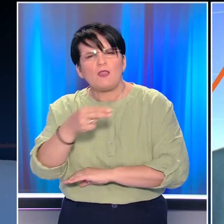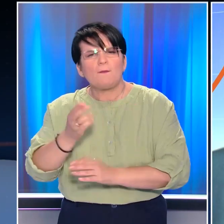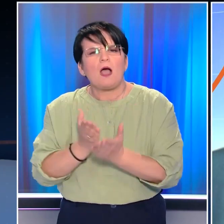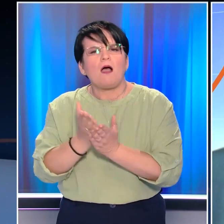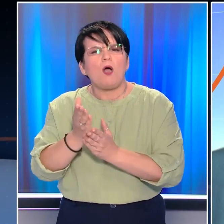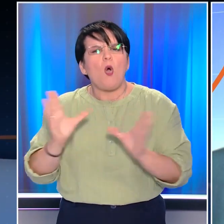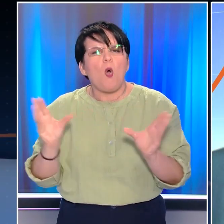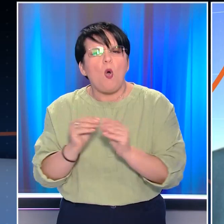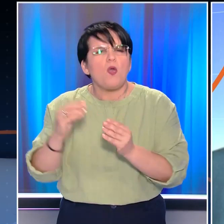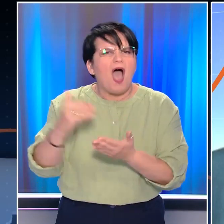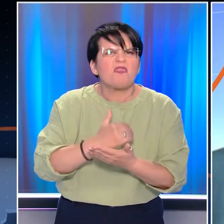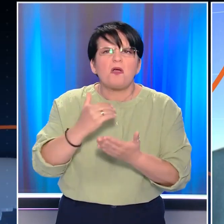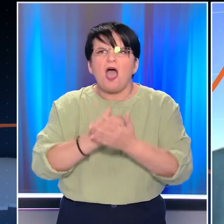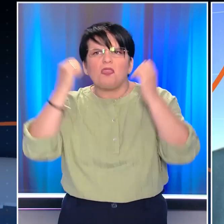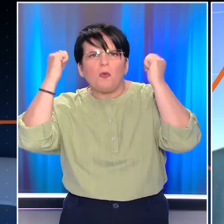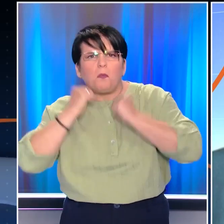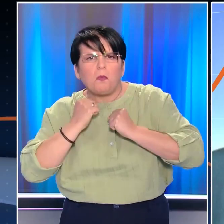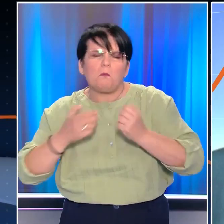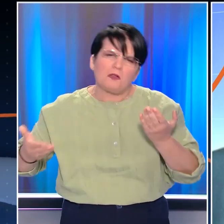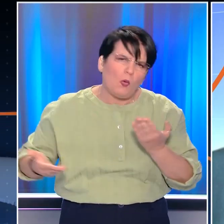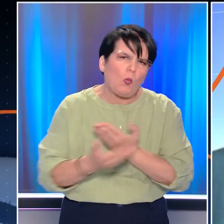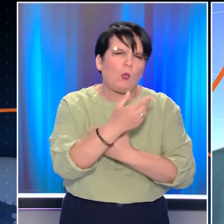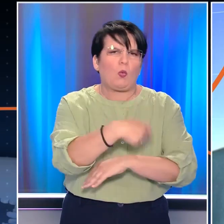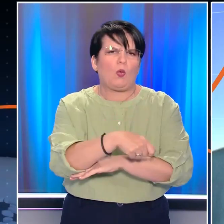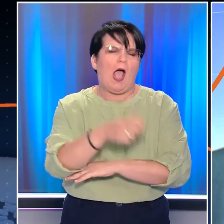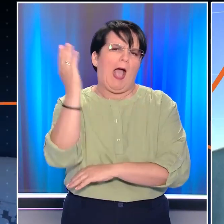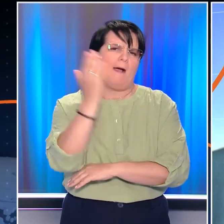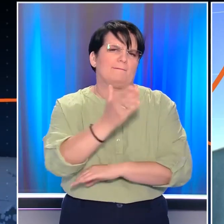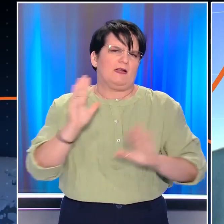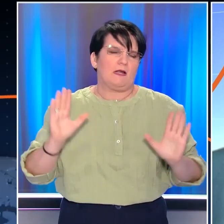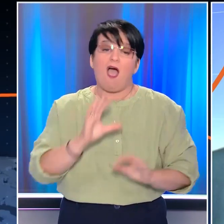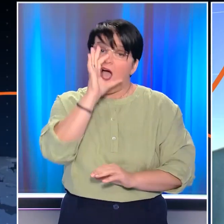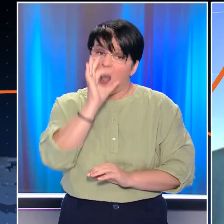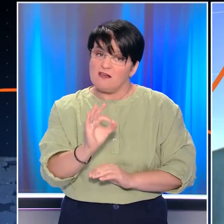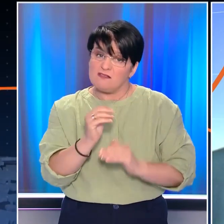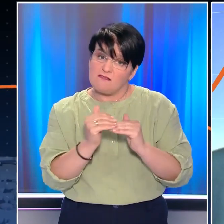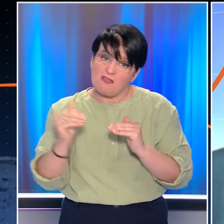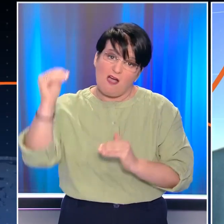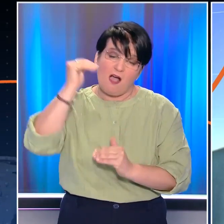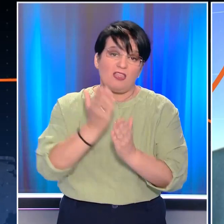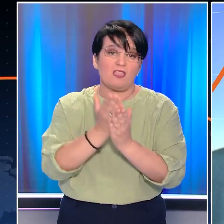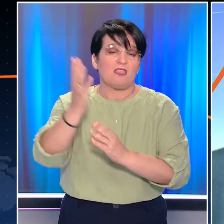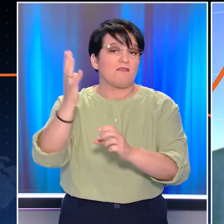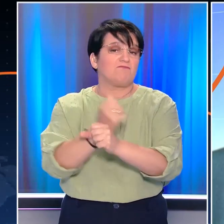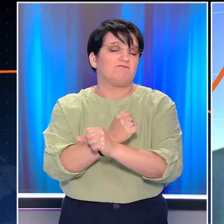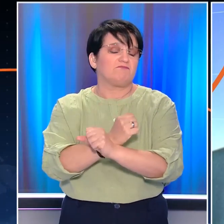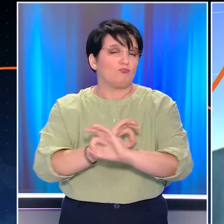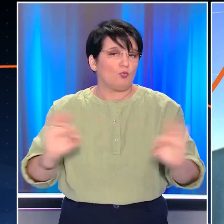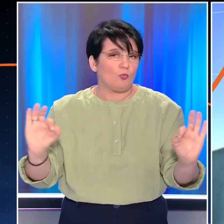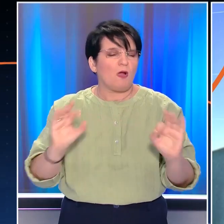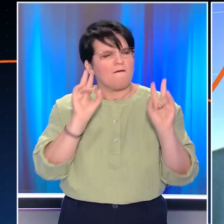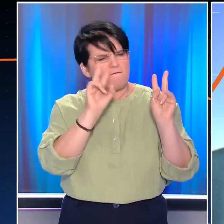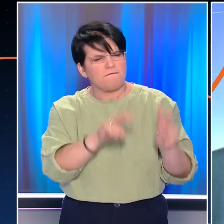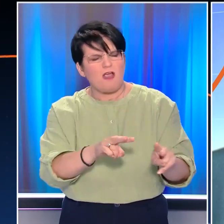το καταφύγιο κάθε αδικημένου πολίτη, όσο ισχυρή και αν είναι αυτοί που τον απειλούν. Η αλήθεια υπερίσχυσε και η δικαιοσύνη αποδόθηκε. Η